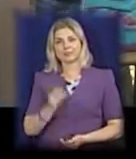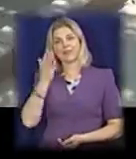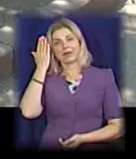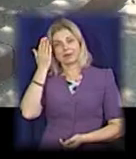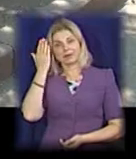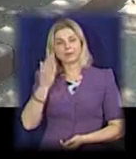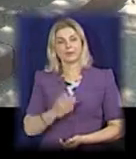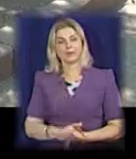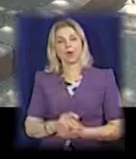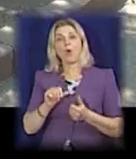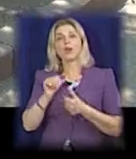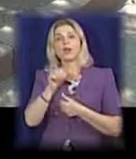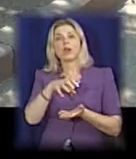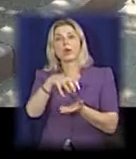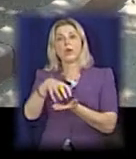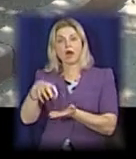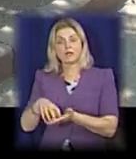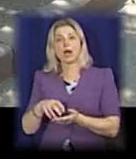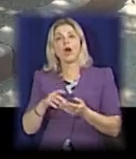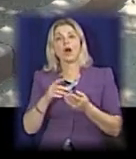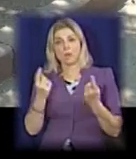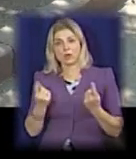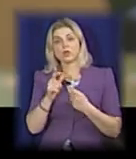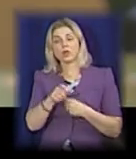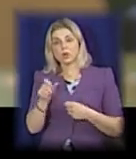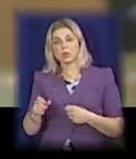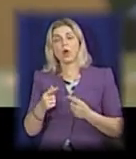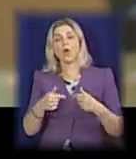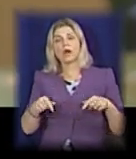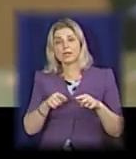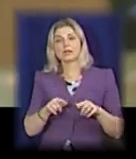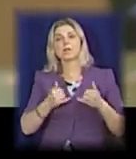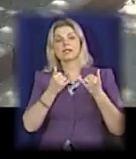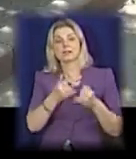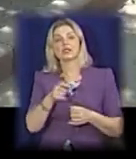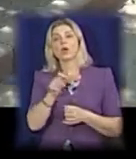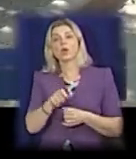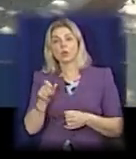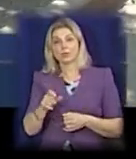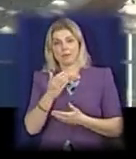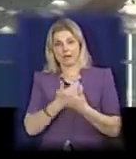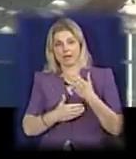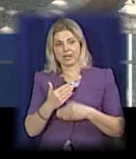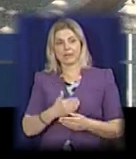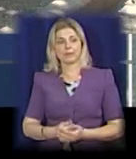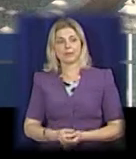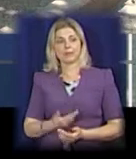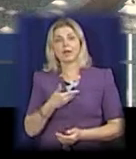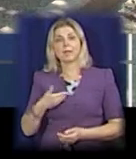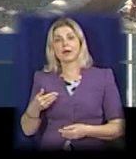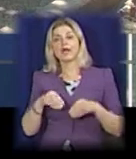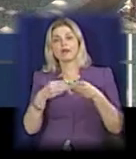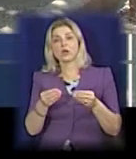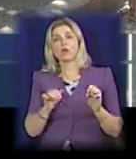весело. Окрему локацію «Звичайний день звичайних людей» організатори присвятили людям з обмеженими можливостями. Ми даємо